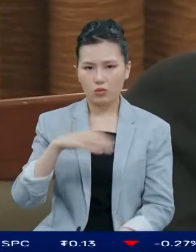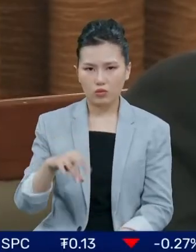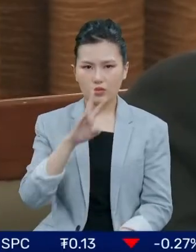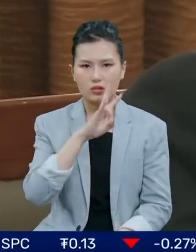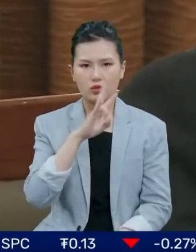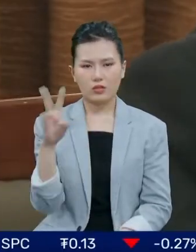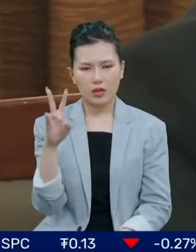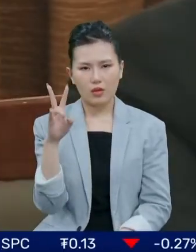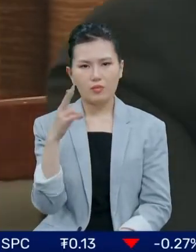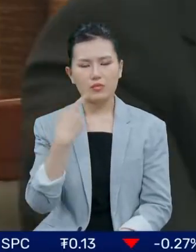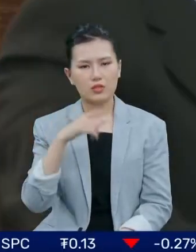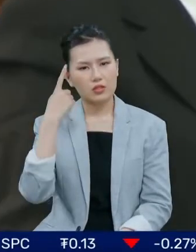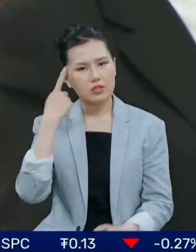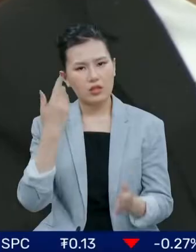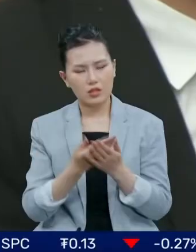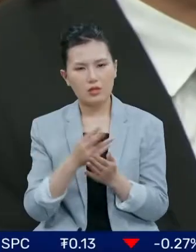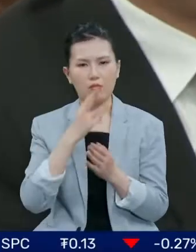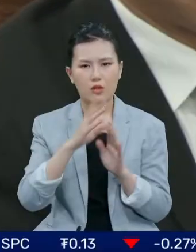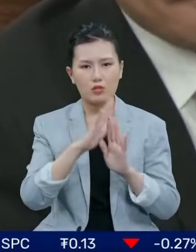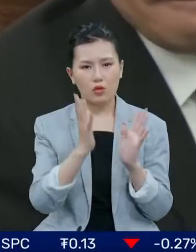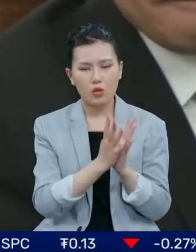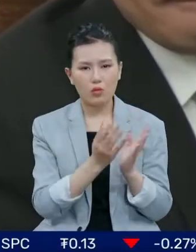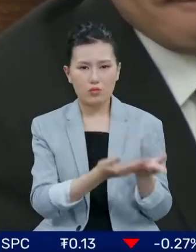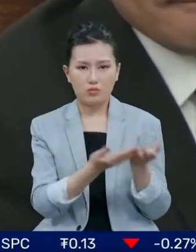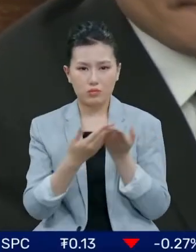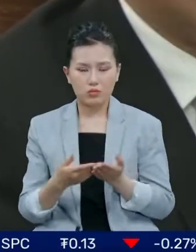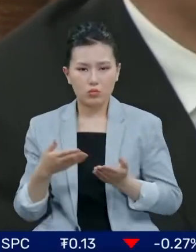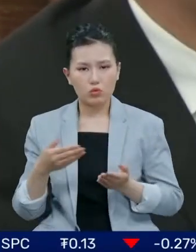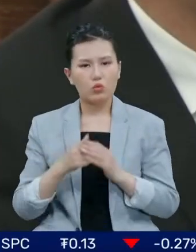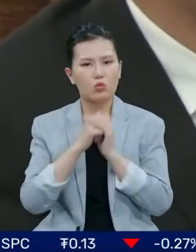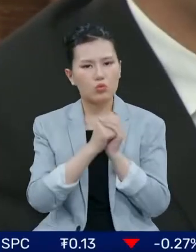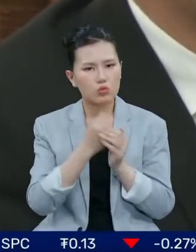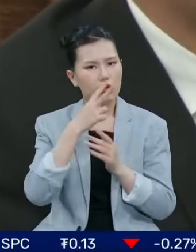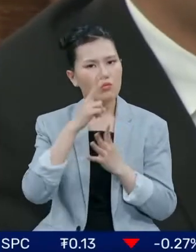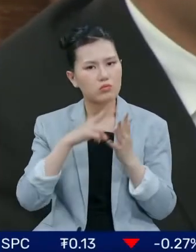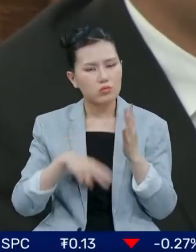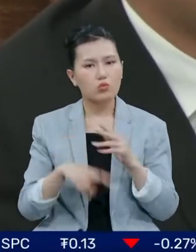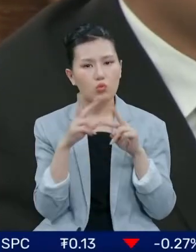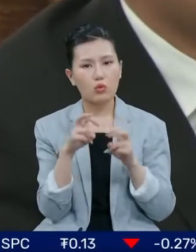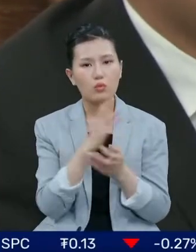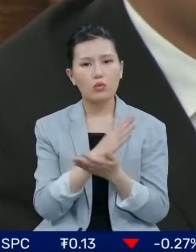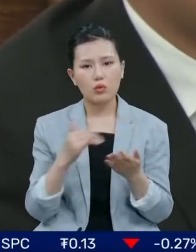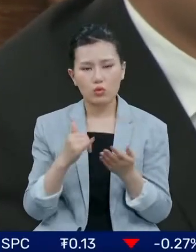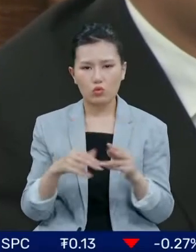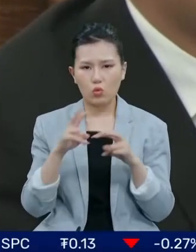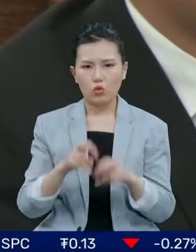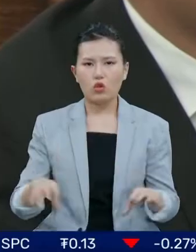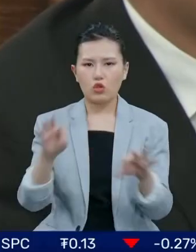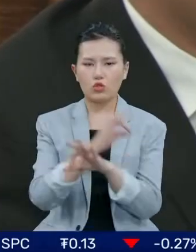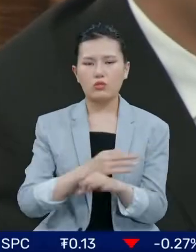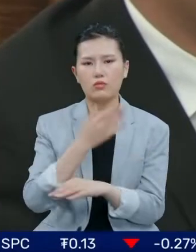намуудын гаргаж байгаа санал байр суурийг хүндэтгэж үзэж судалсан юм уу зүгээр ерөөсөө эрх барьж байгаа гэдэг юм уу